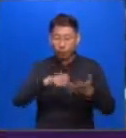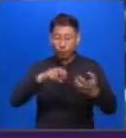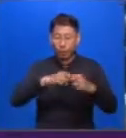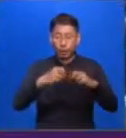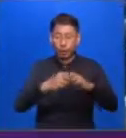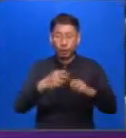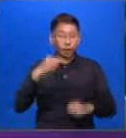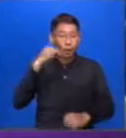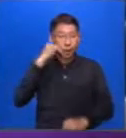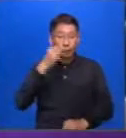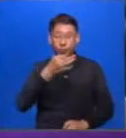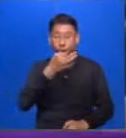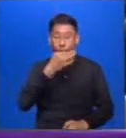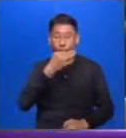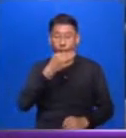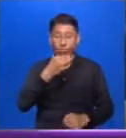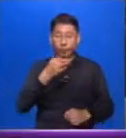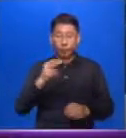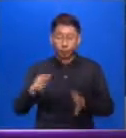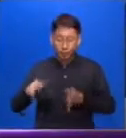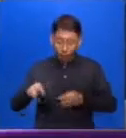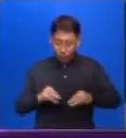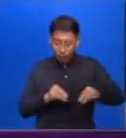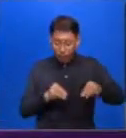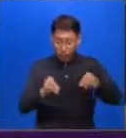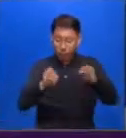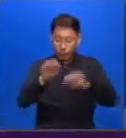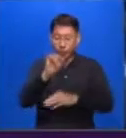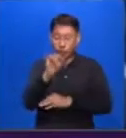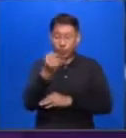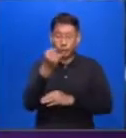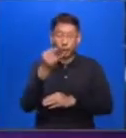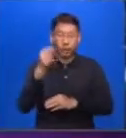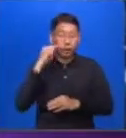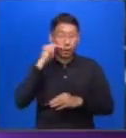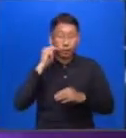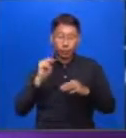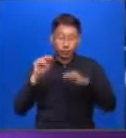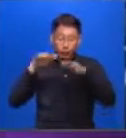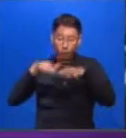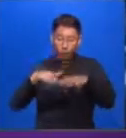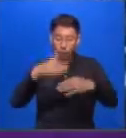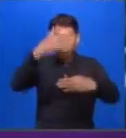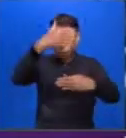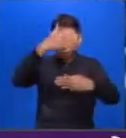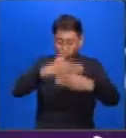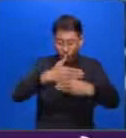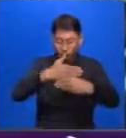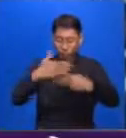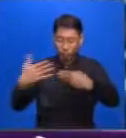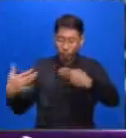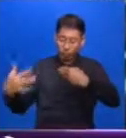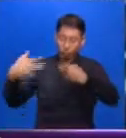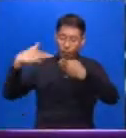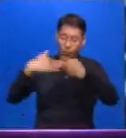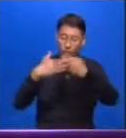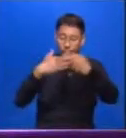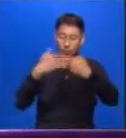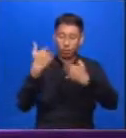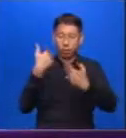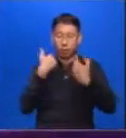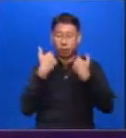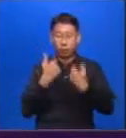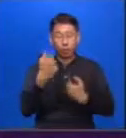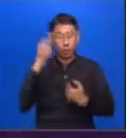น้ำเค็มในน้ำเจ้าพระยาในช่วงที่มีน้ำทะเลหนุนสูงด้วยการปิดประตูน้ำตามและตามริมแม่น้ำ